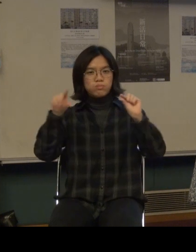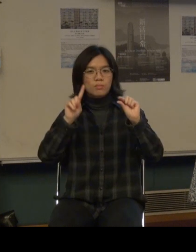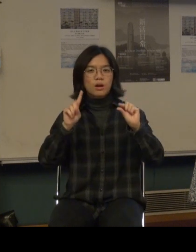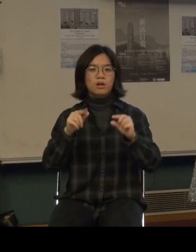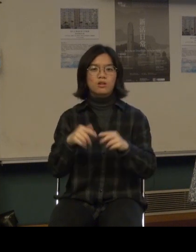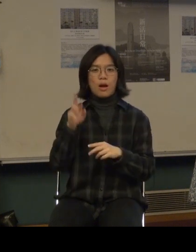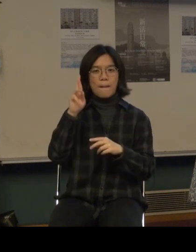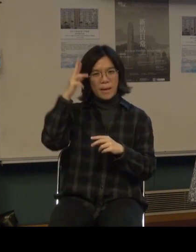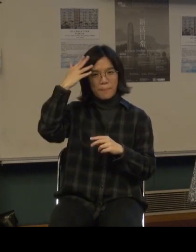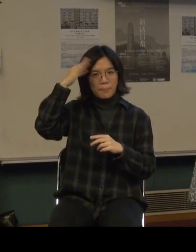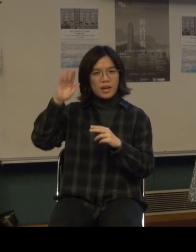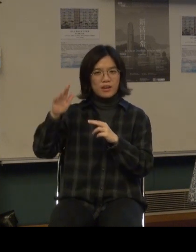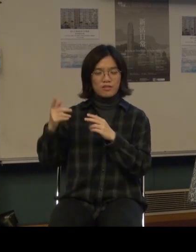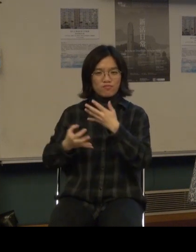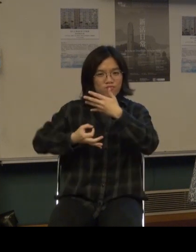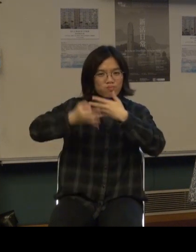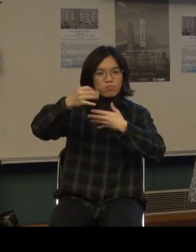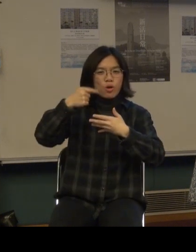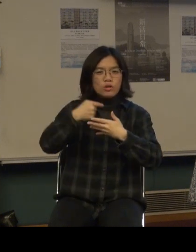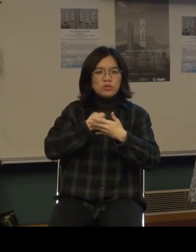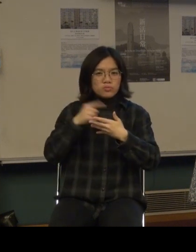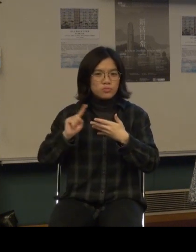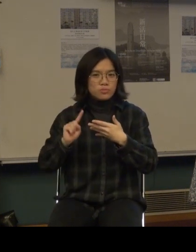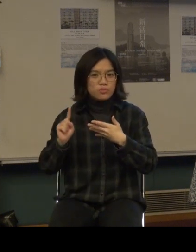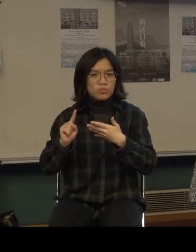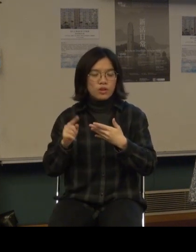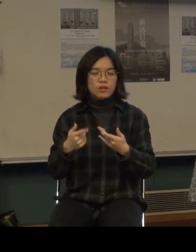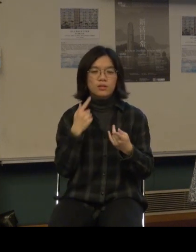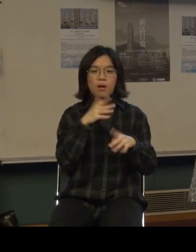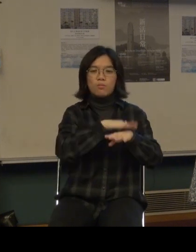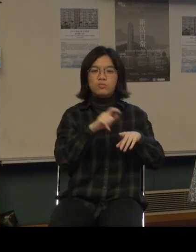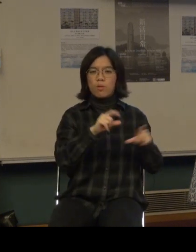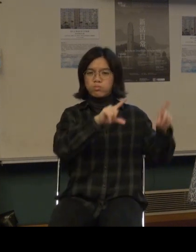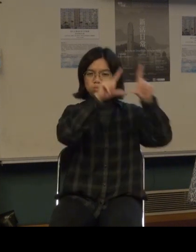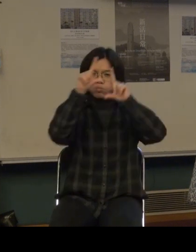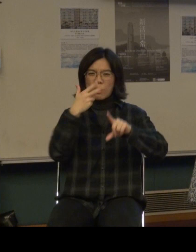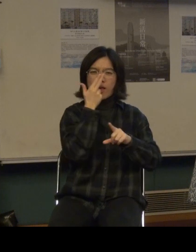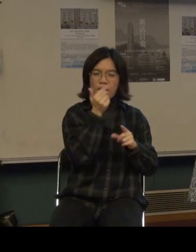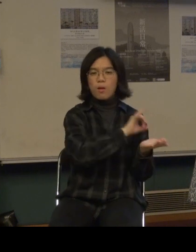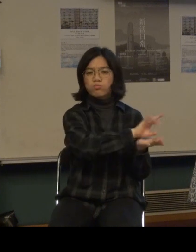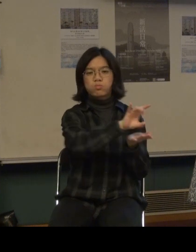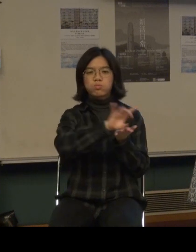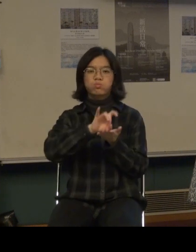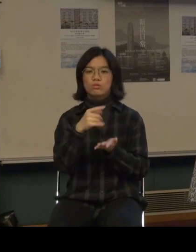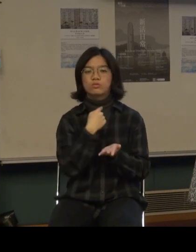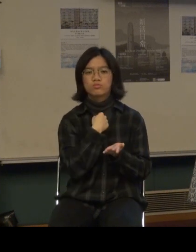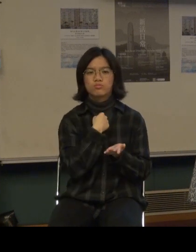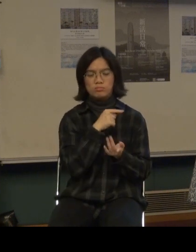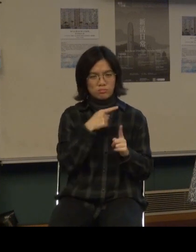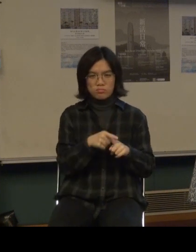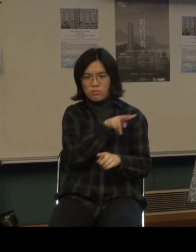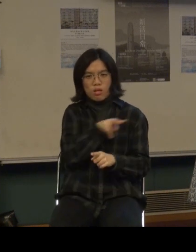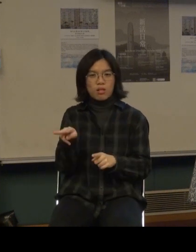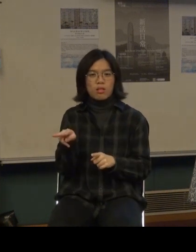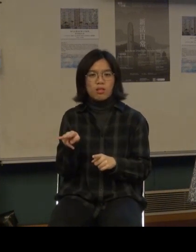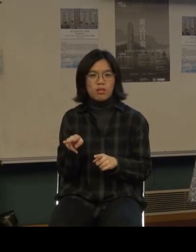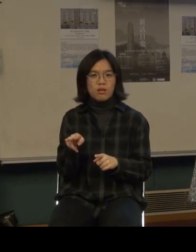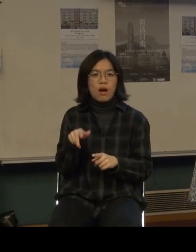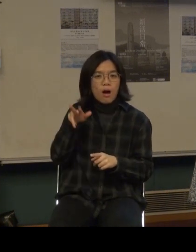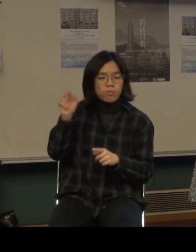從日常用品去除裝飾是同義詞，即是說他根本是不喜歡或者是討厭裝飾